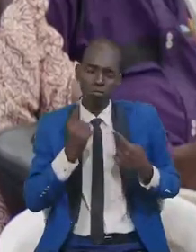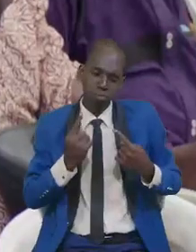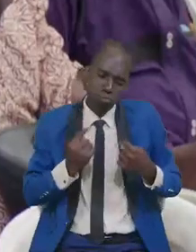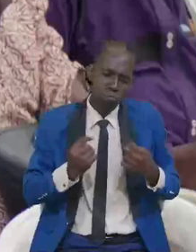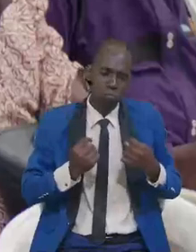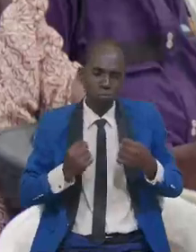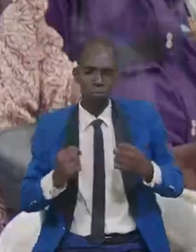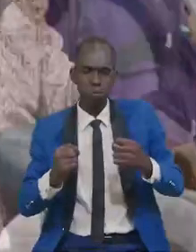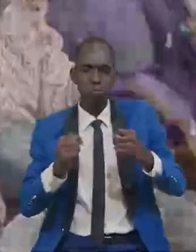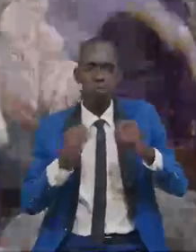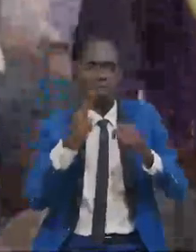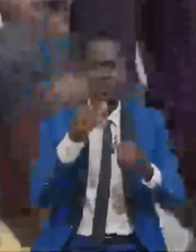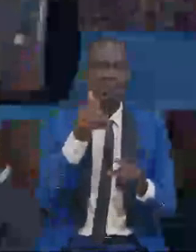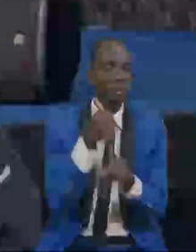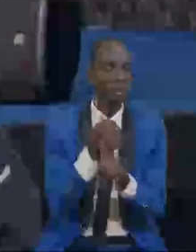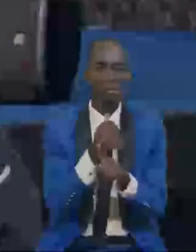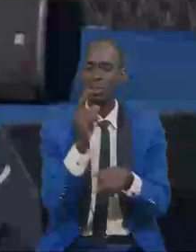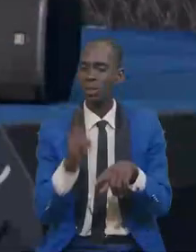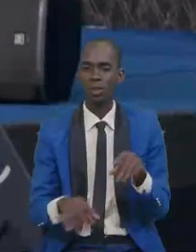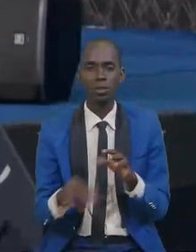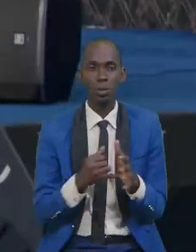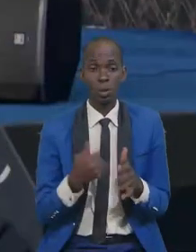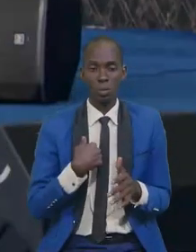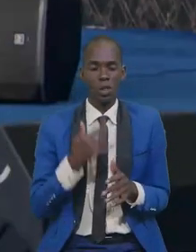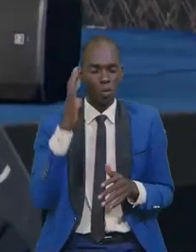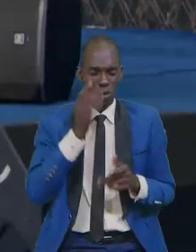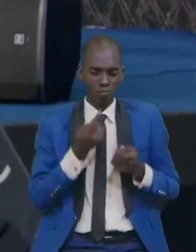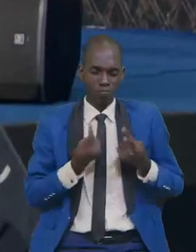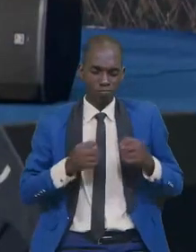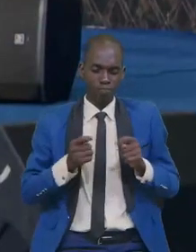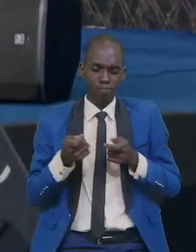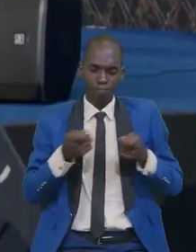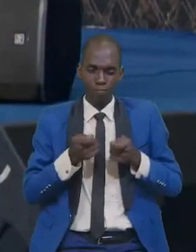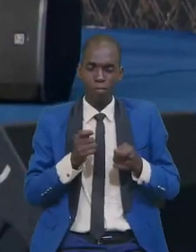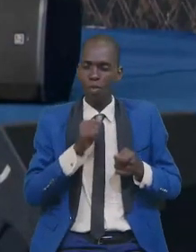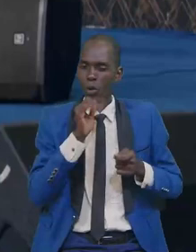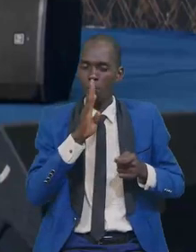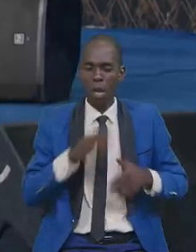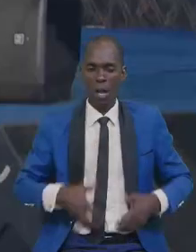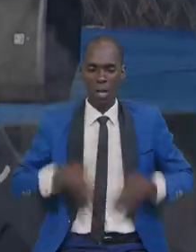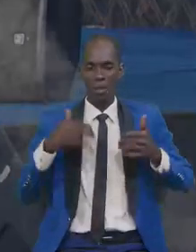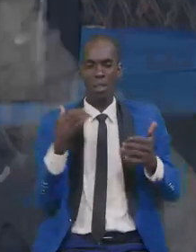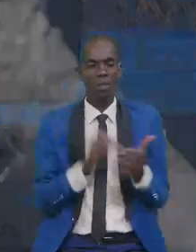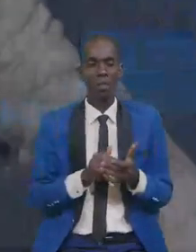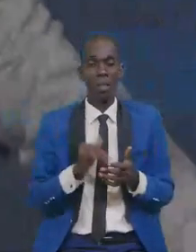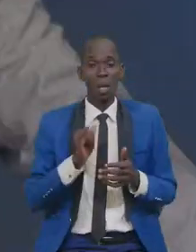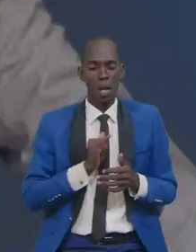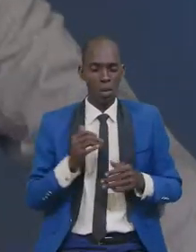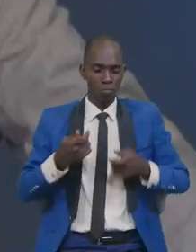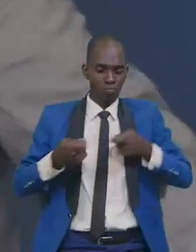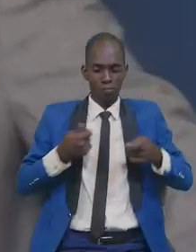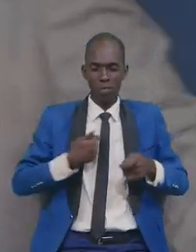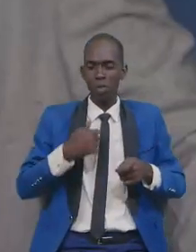Tu luttes pour le faire toi-même. Ah, je ne vais plus me fâcher. Je ne vais